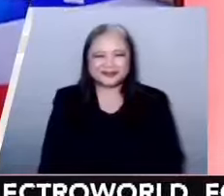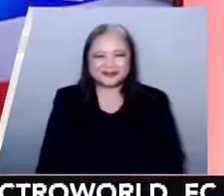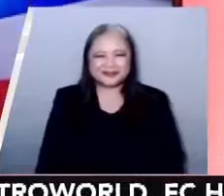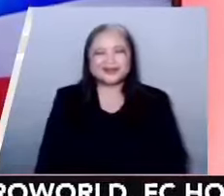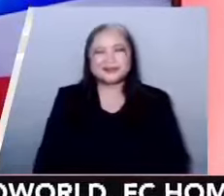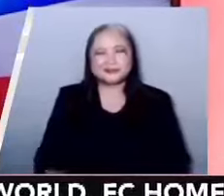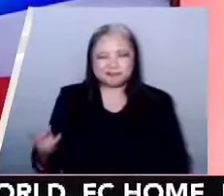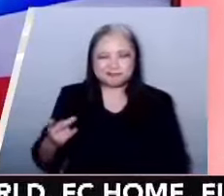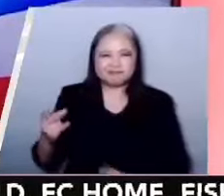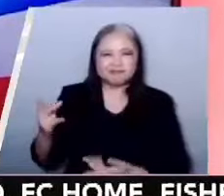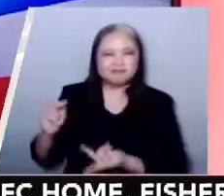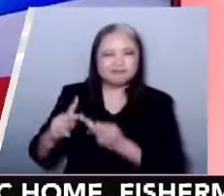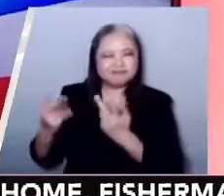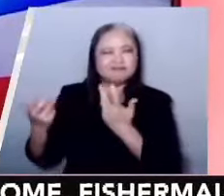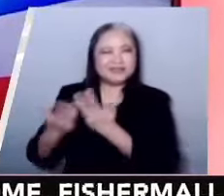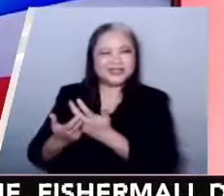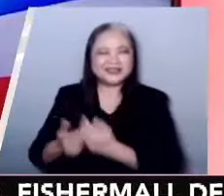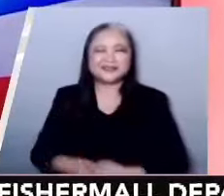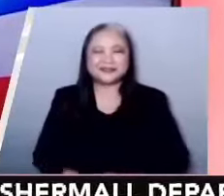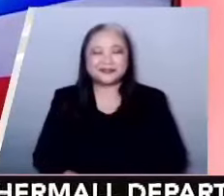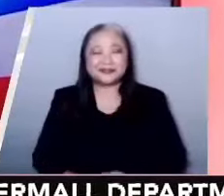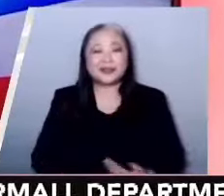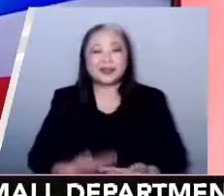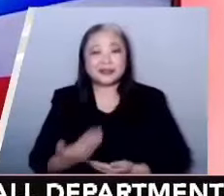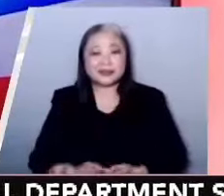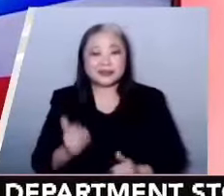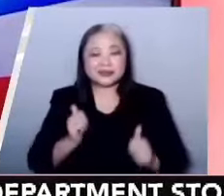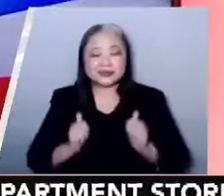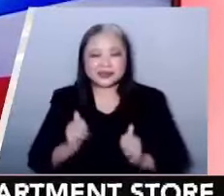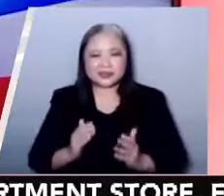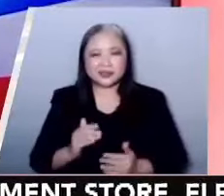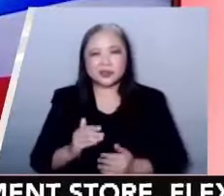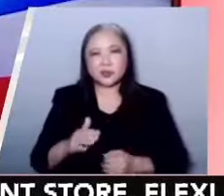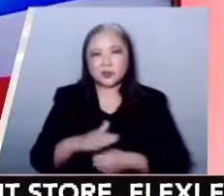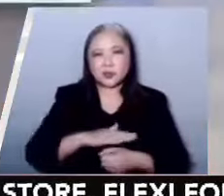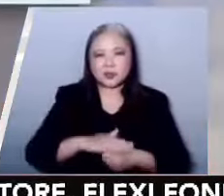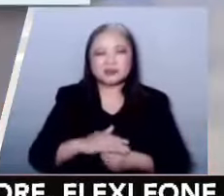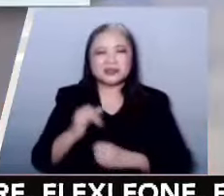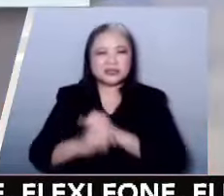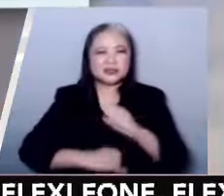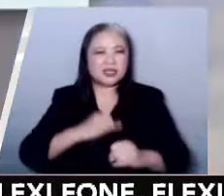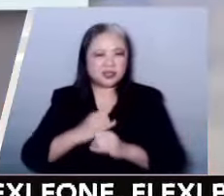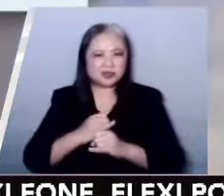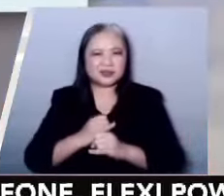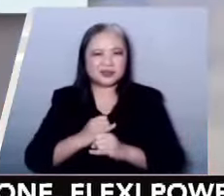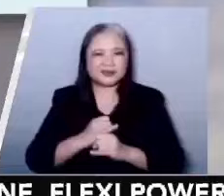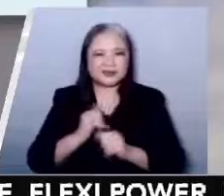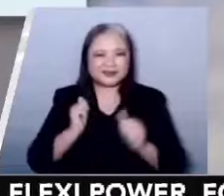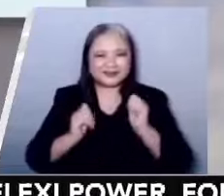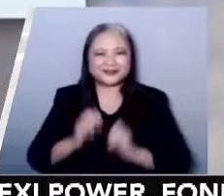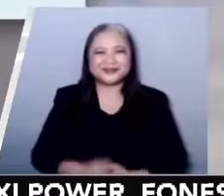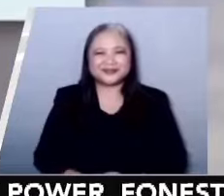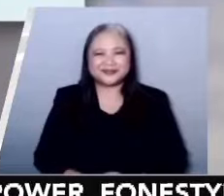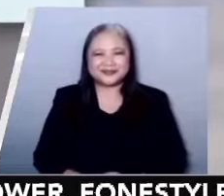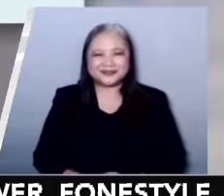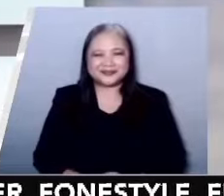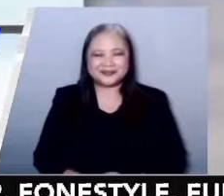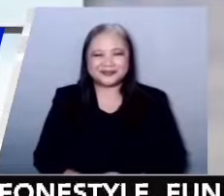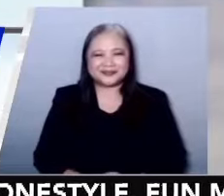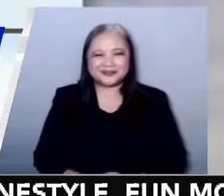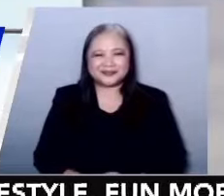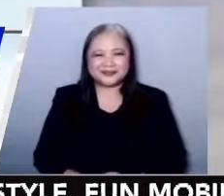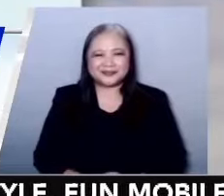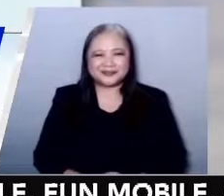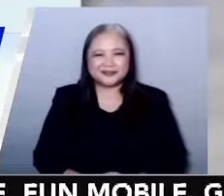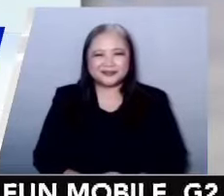So, dali ito naman, express chika naman tayo sa ilang local at international celebs. Get a man na iyo ring number one fan.